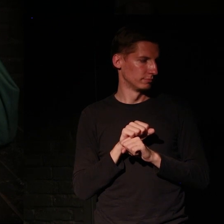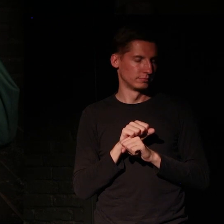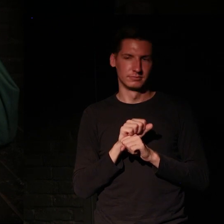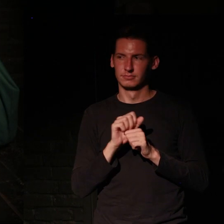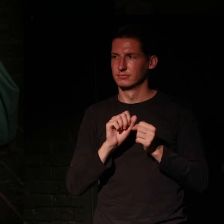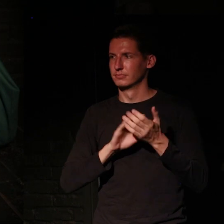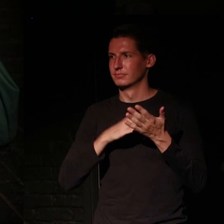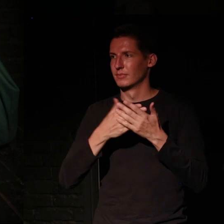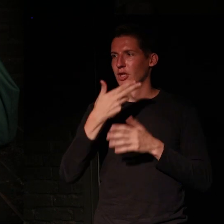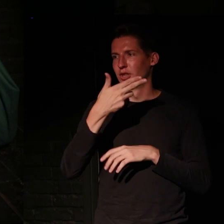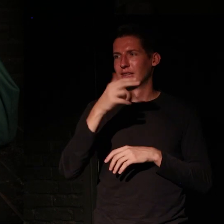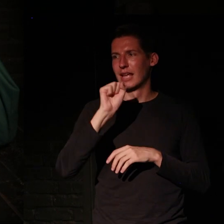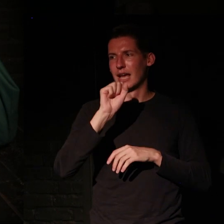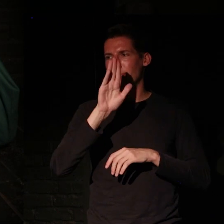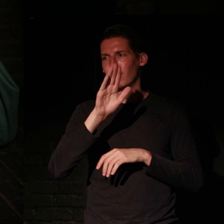Nabuchodonozor. Tak,